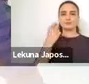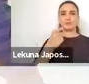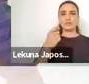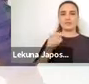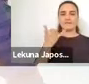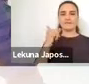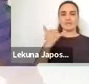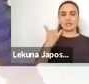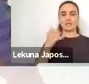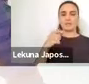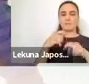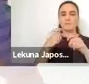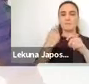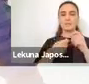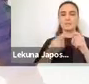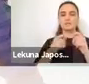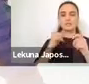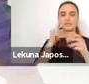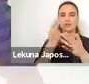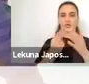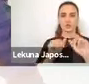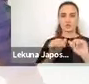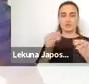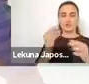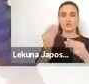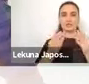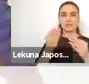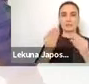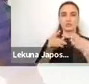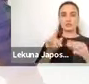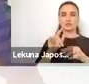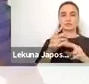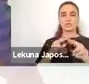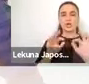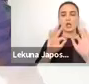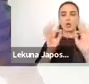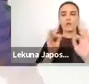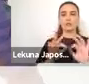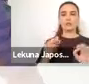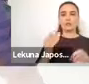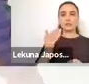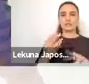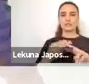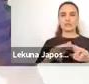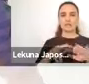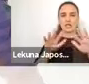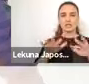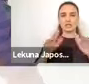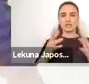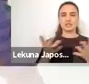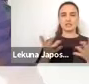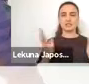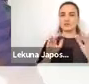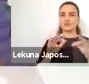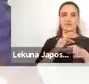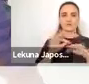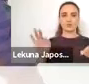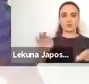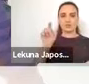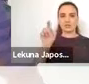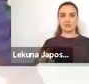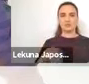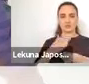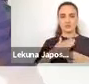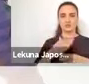არ შეიძლება ბანანი დახატო მწვანე, ხო? თამაში, ხელოვნება, ეს არის ის სივრცე, სადაც თავისუფალია ადამიანი